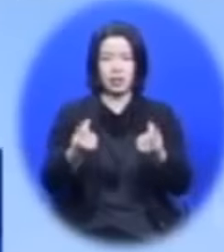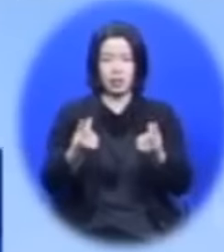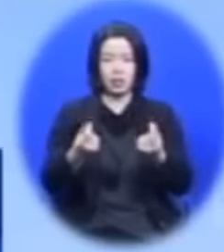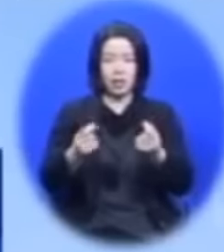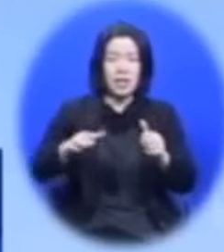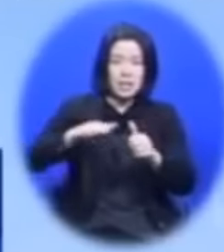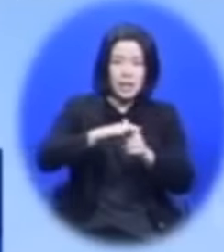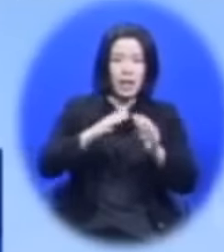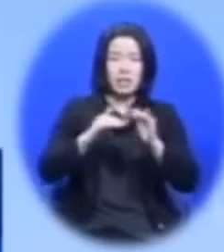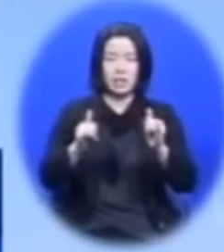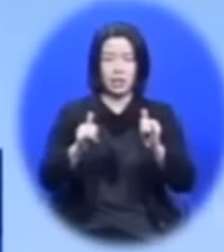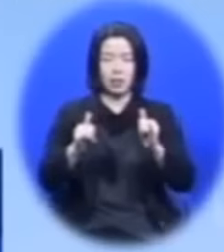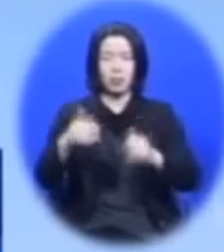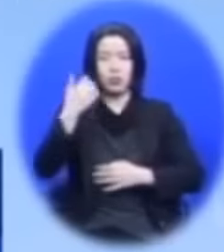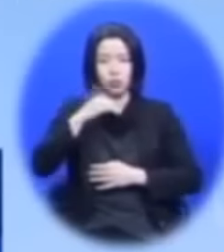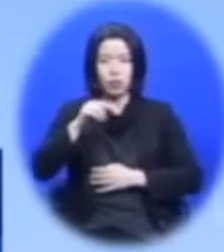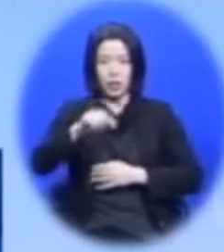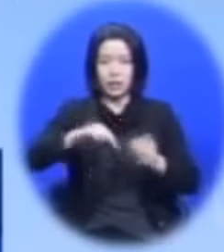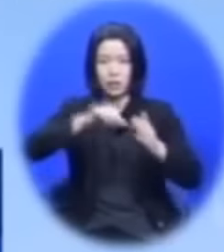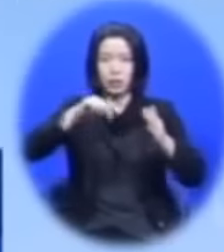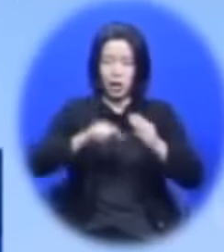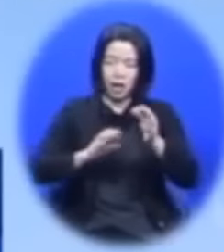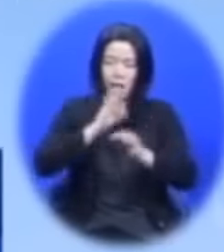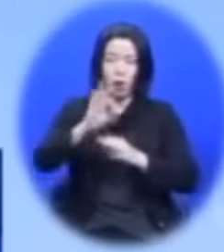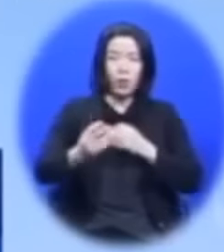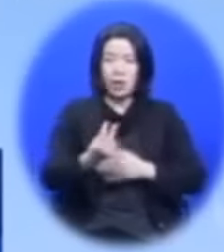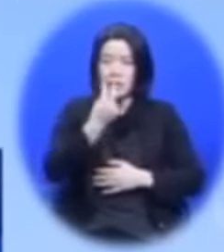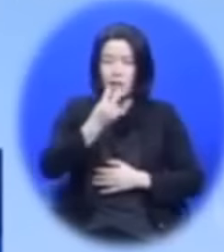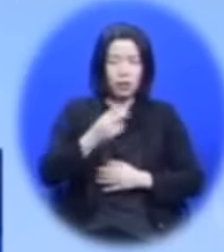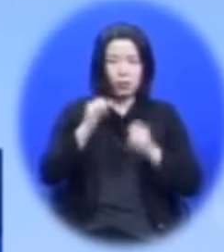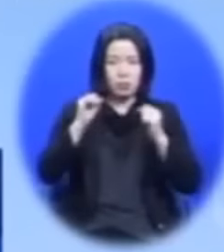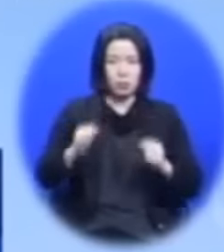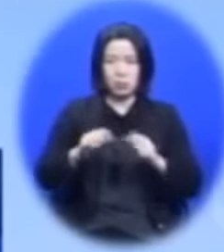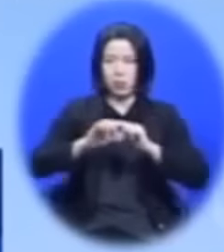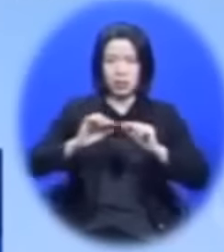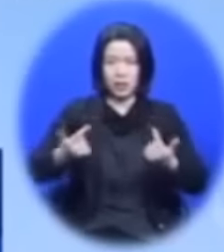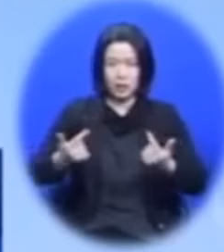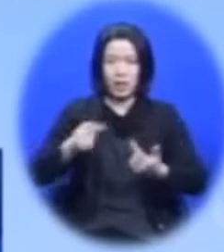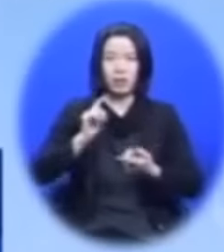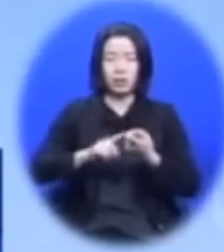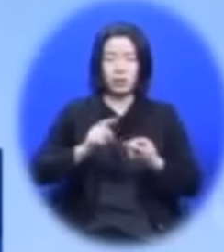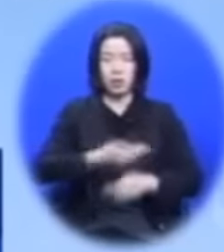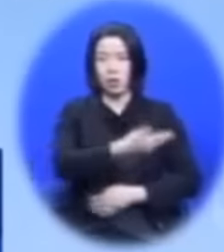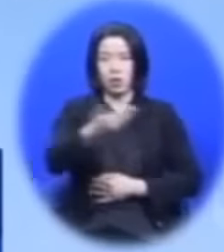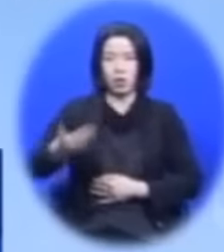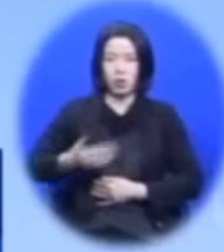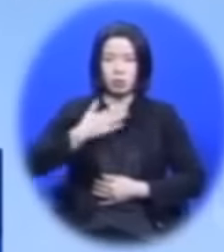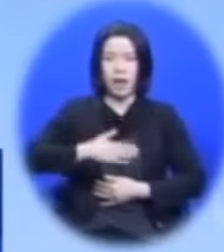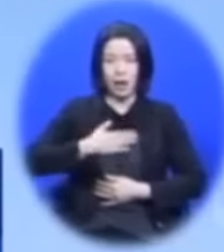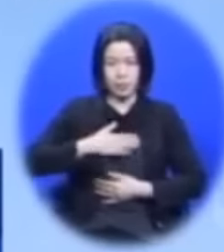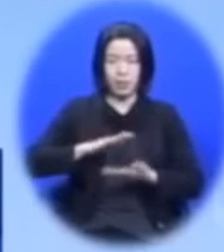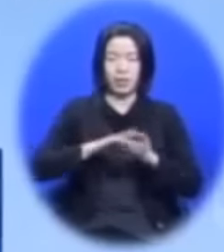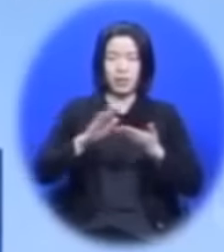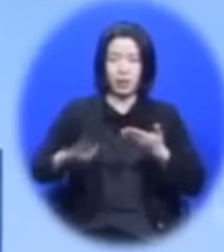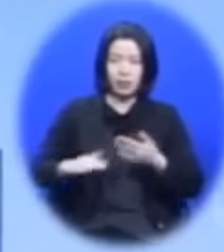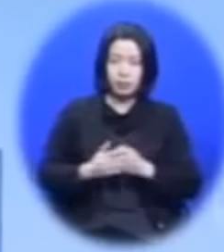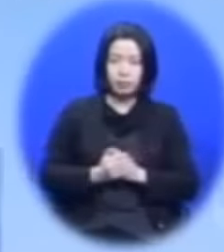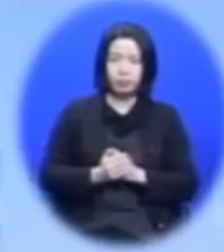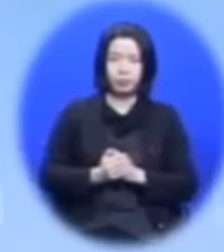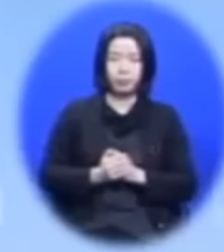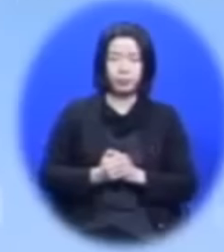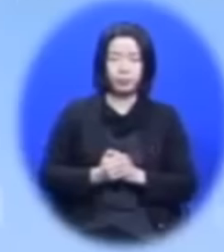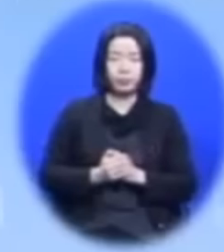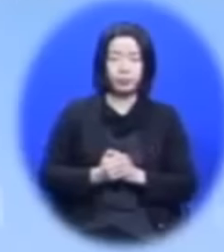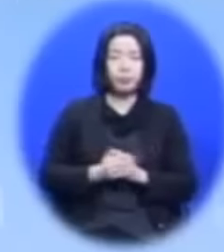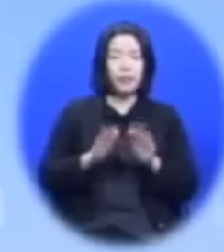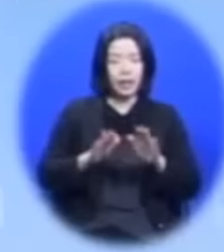살인하는 사람은 누구나 그 속에 영원한 생명이 머물러 있지 않다는 것을 여러분은 압니다.